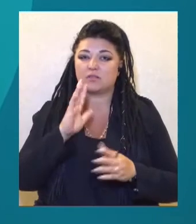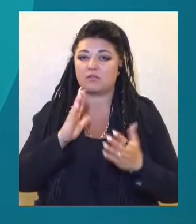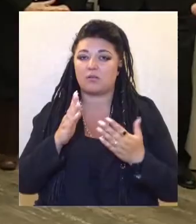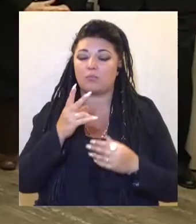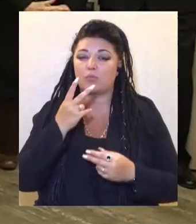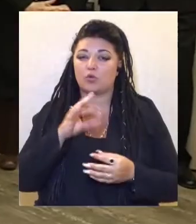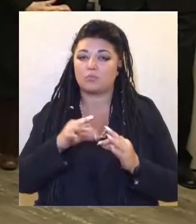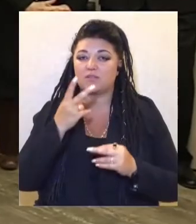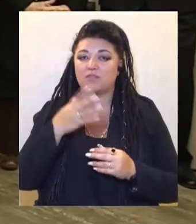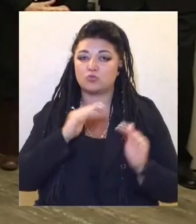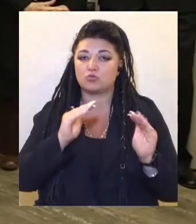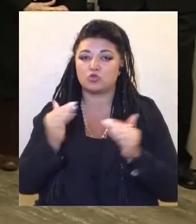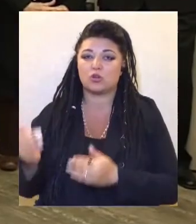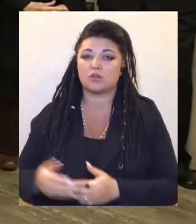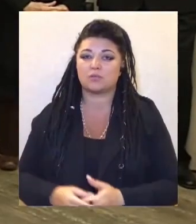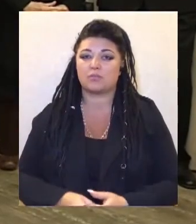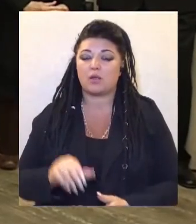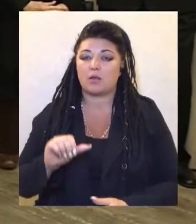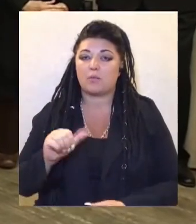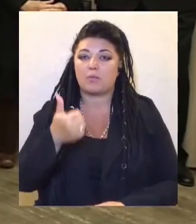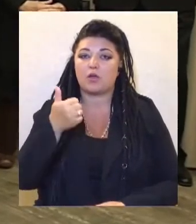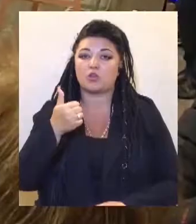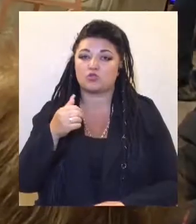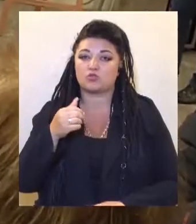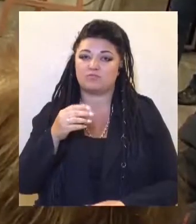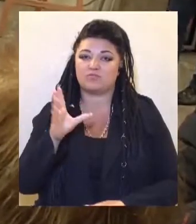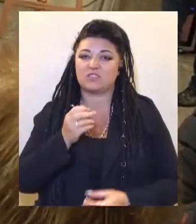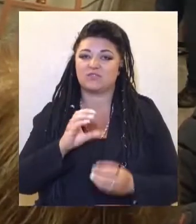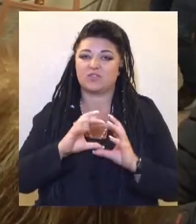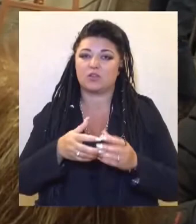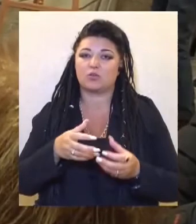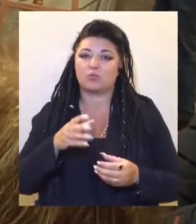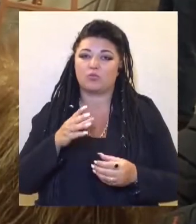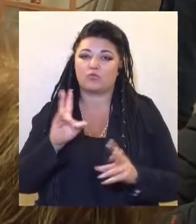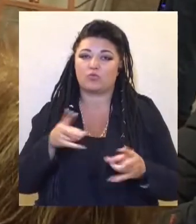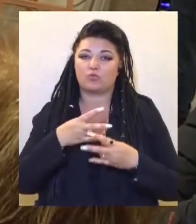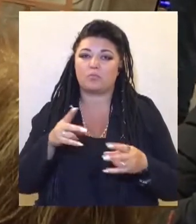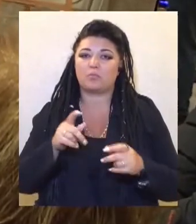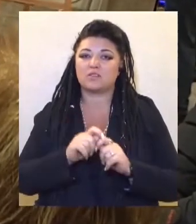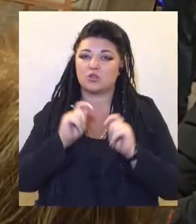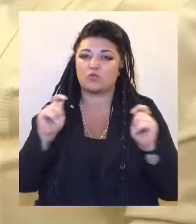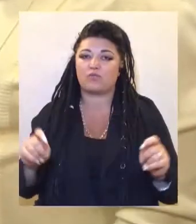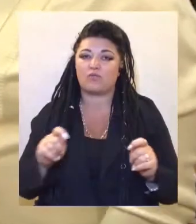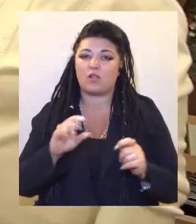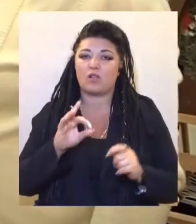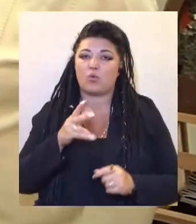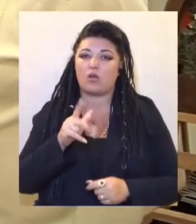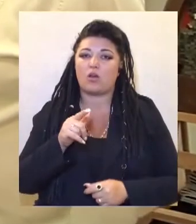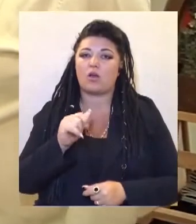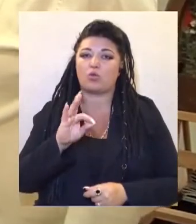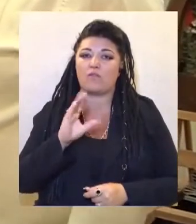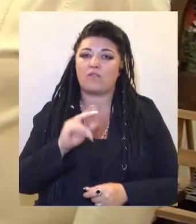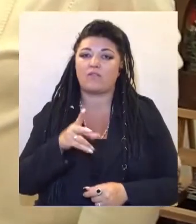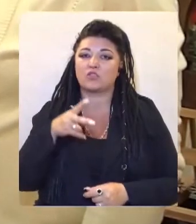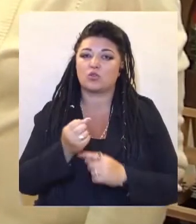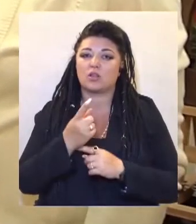сюжеті. Першу у Всесвітньому клубі одеситів свою виставку презентувала дизайнерка Ольга Новак. З 2011 року